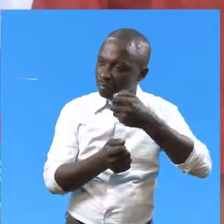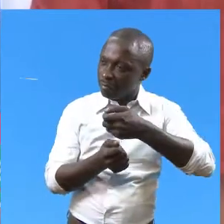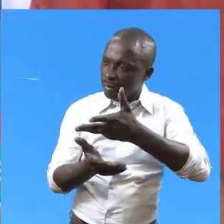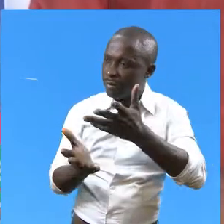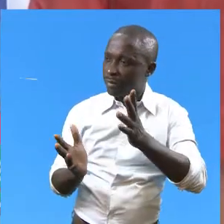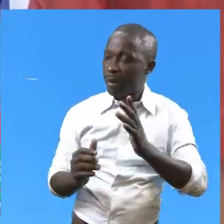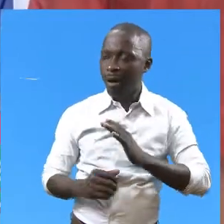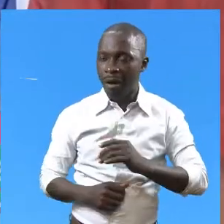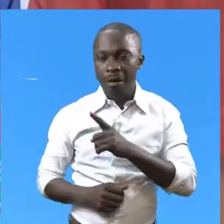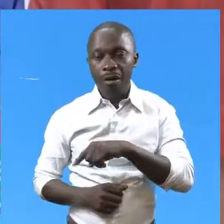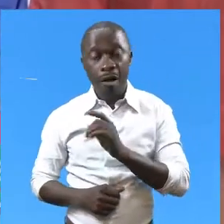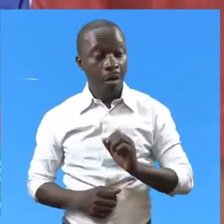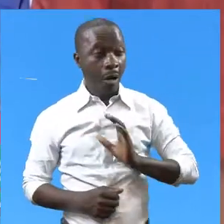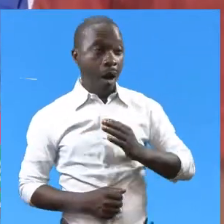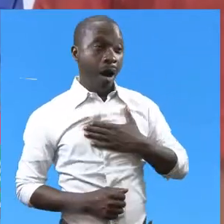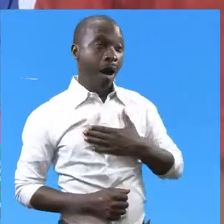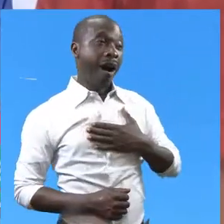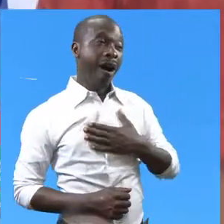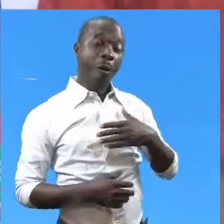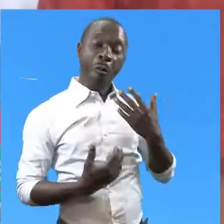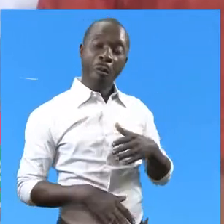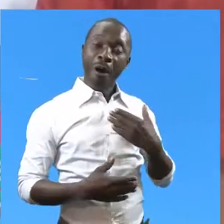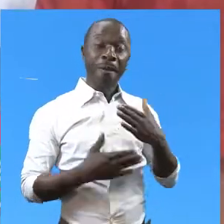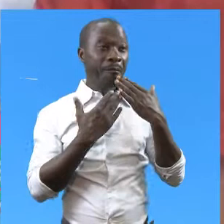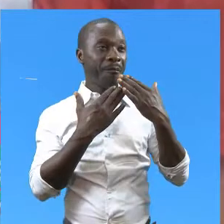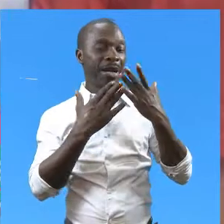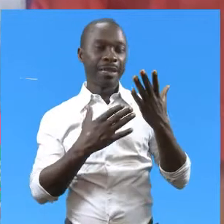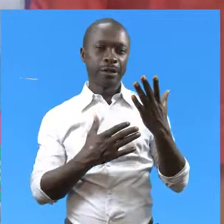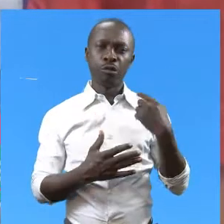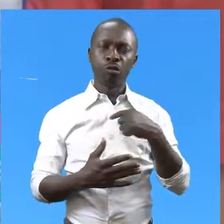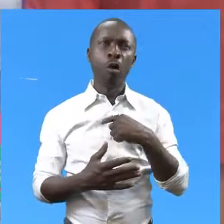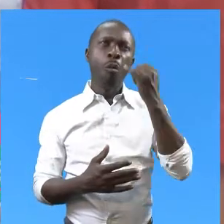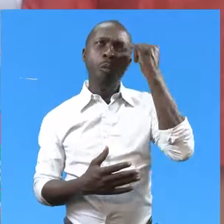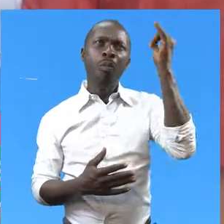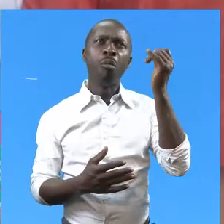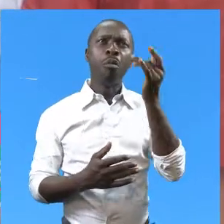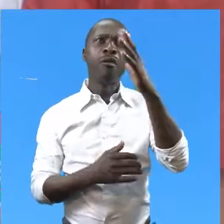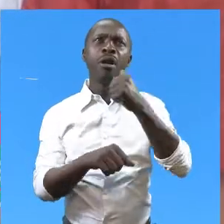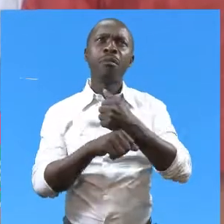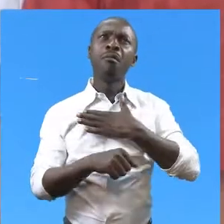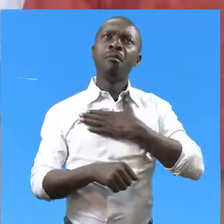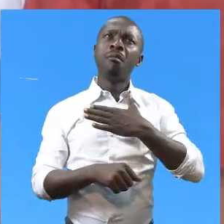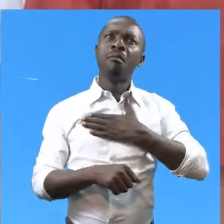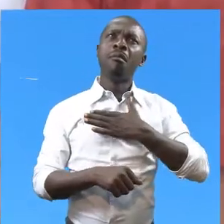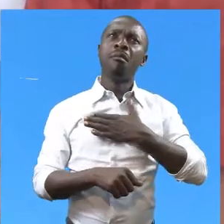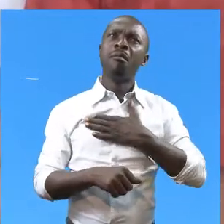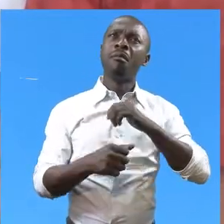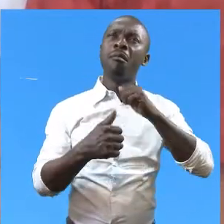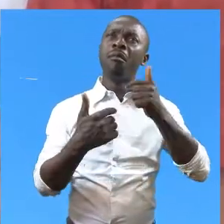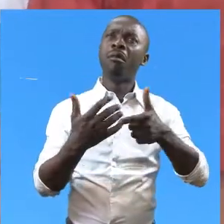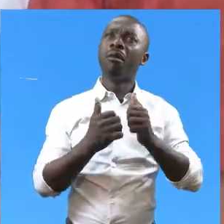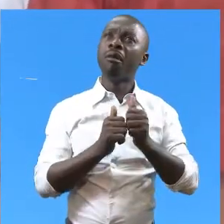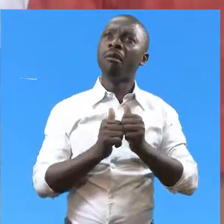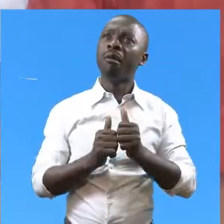des années. Et pour nous, c'est une aubaine. Ça permettra de booster nos activités entrepreneuriales et bien sûr